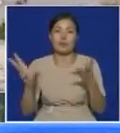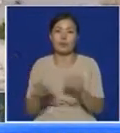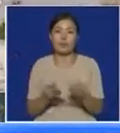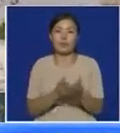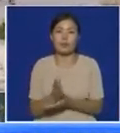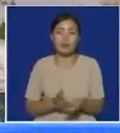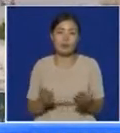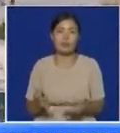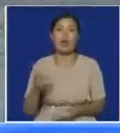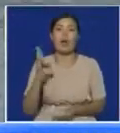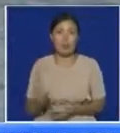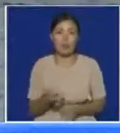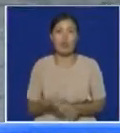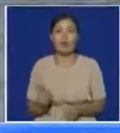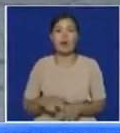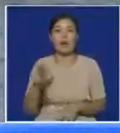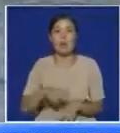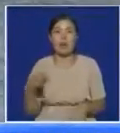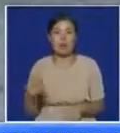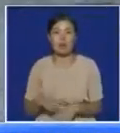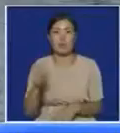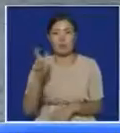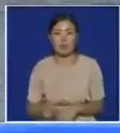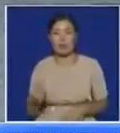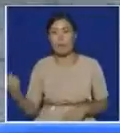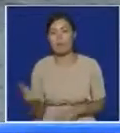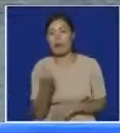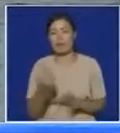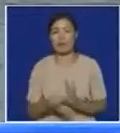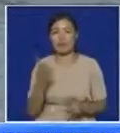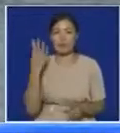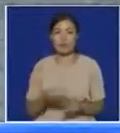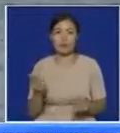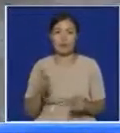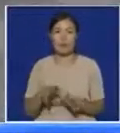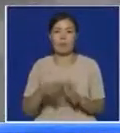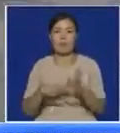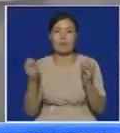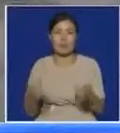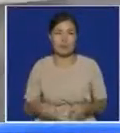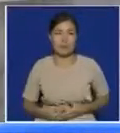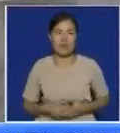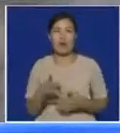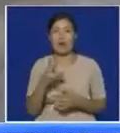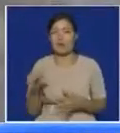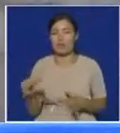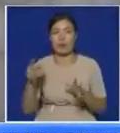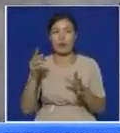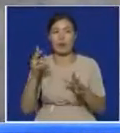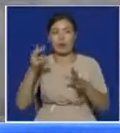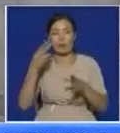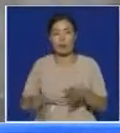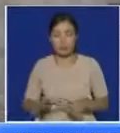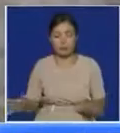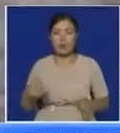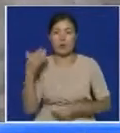исходов. Однако, по словам полицейских, граждане в первую очередь должны думать о собственной безопасности, не игнорировать предупреждения,